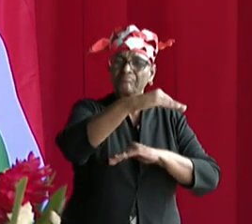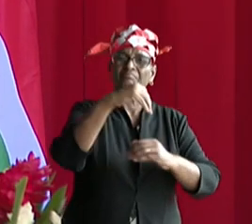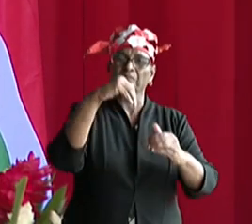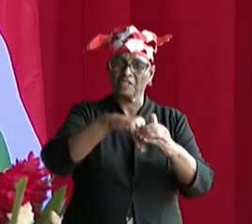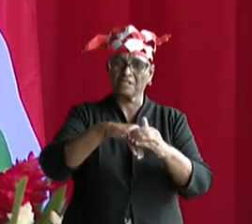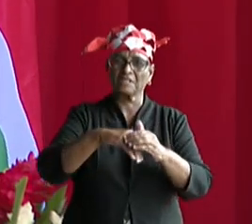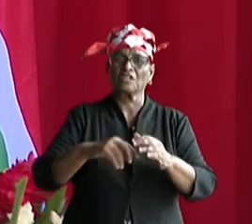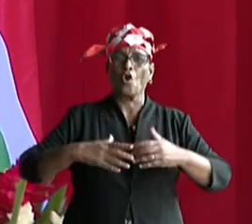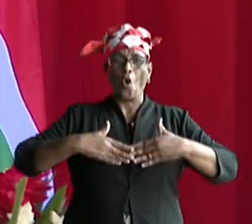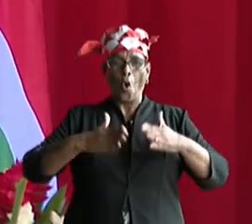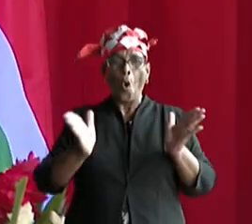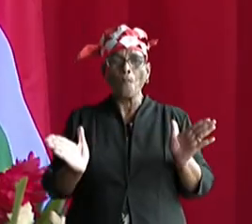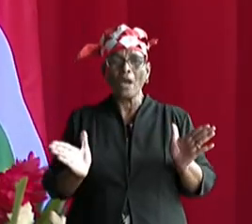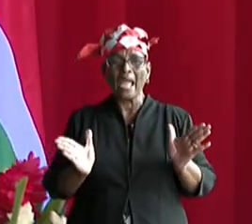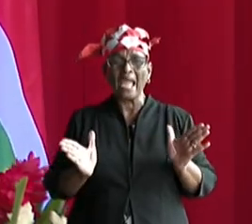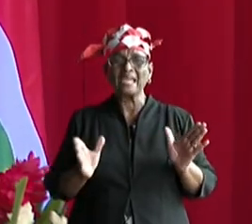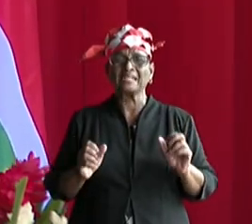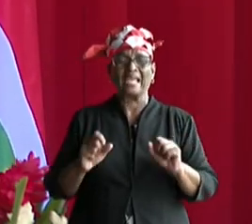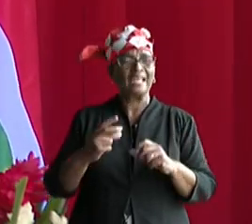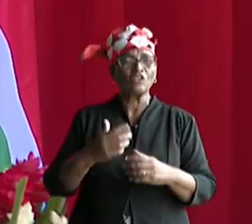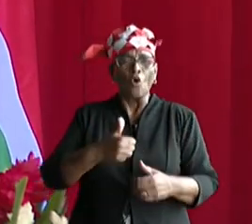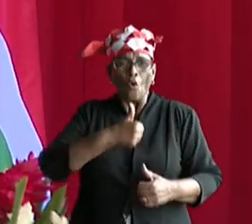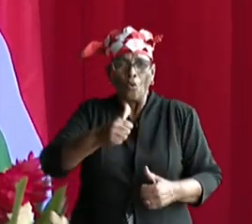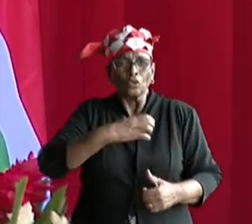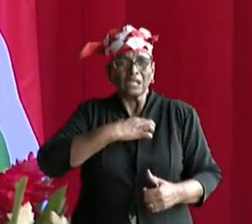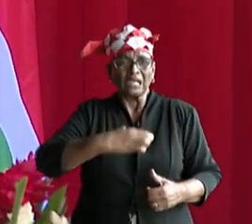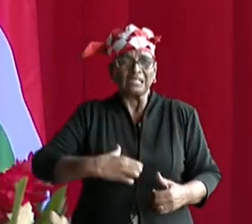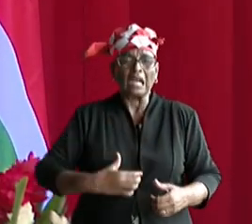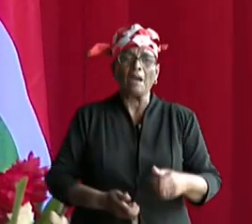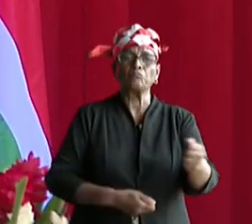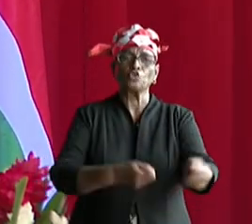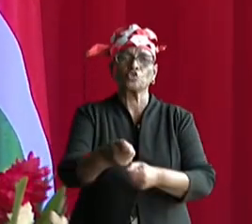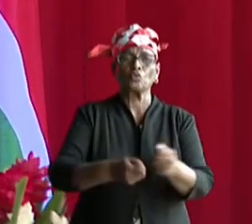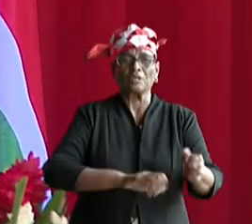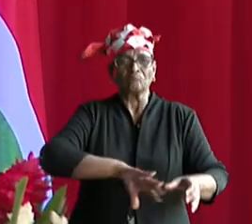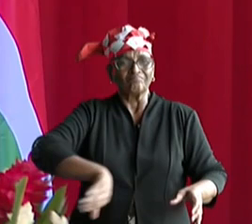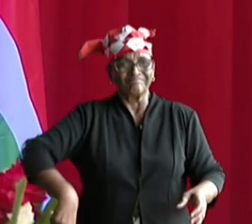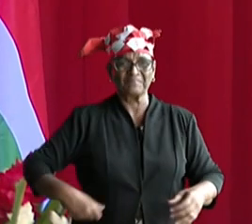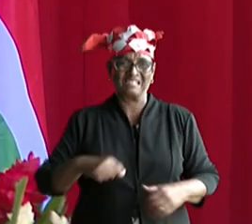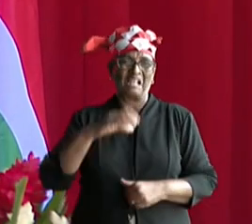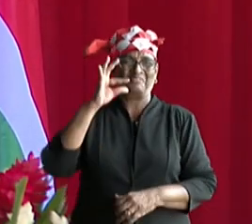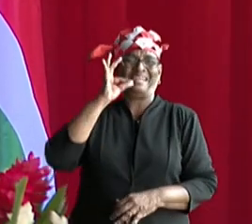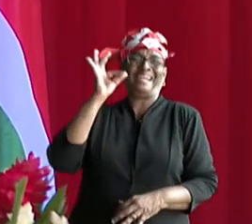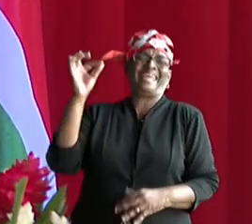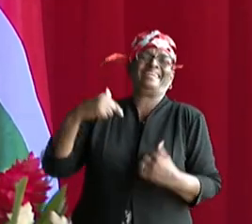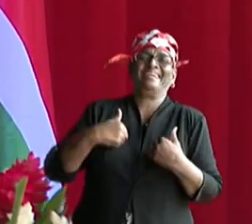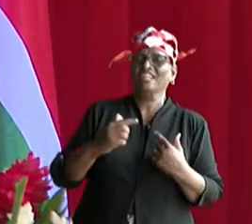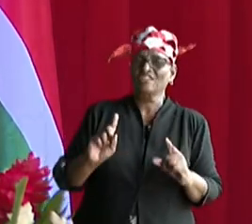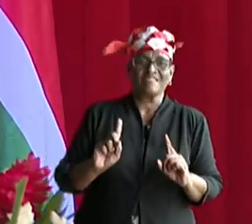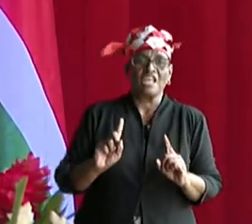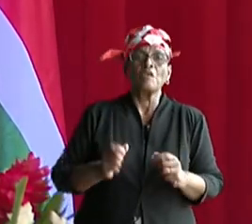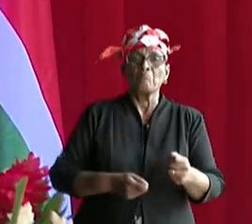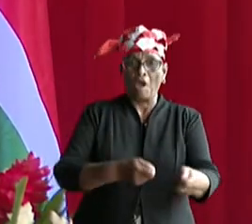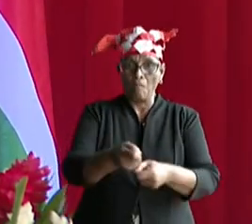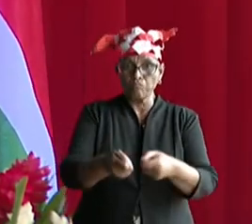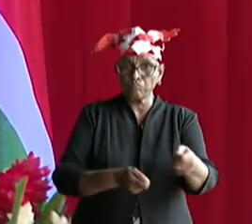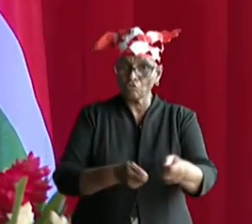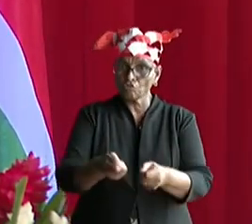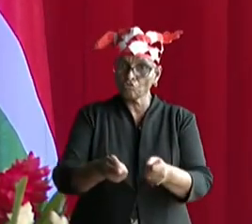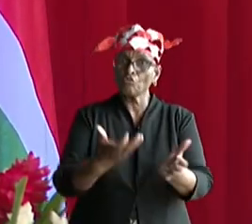en integer bestuur waar geen ruimte is voor corruptie en zelfverrijking, maar een bestuur dat voorwaarden